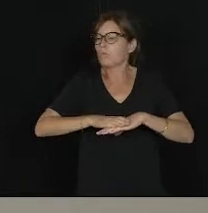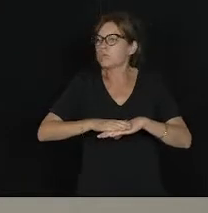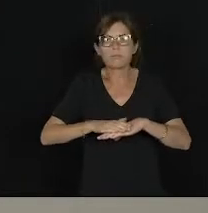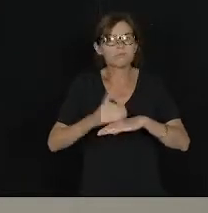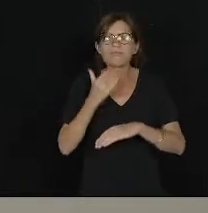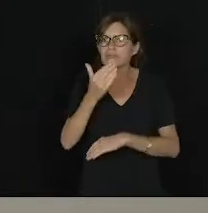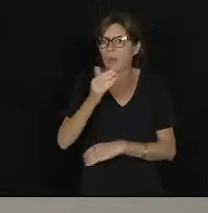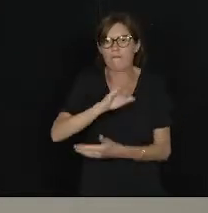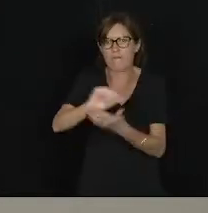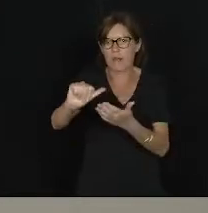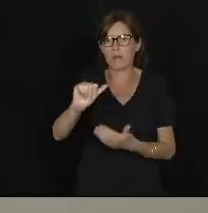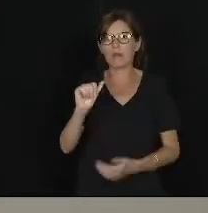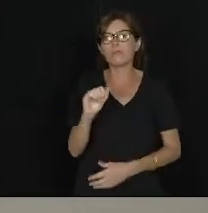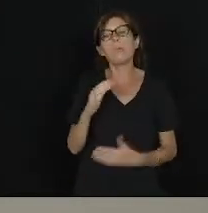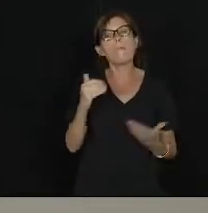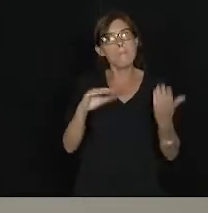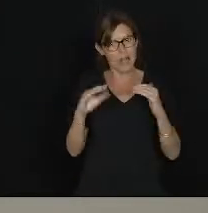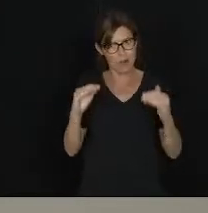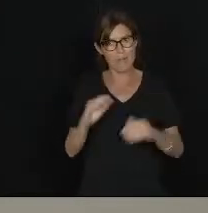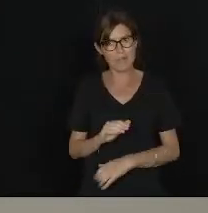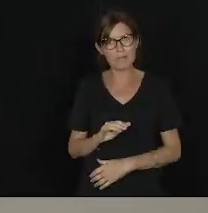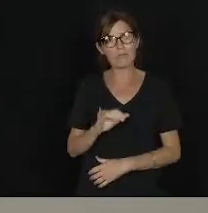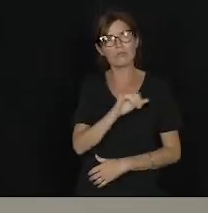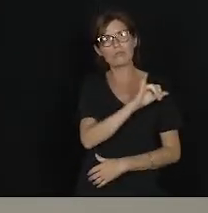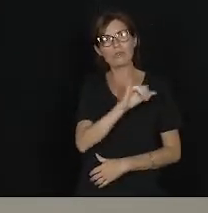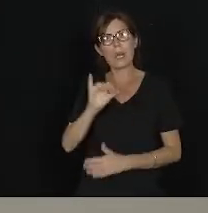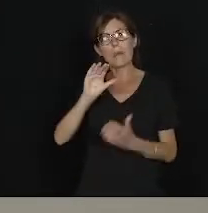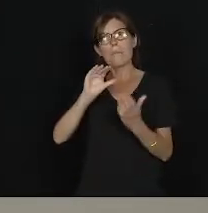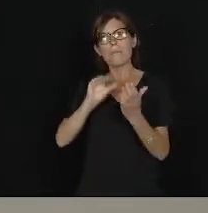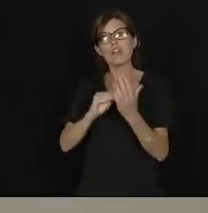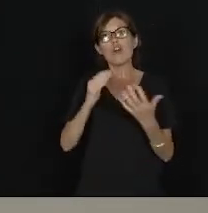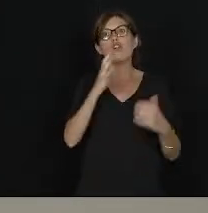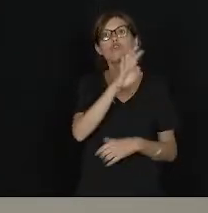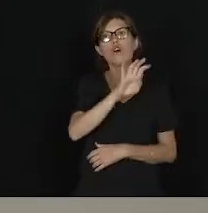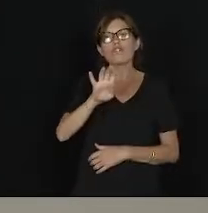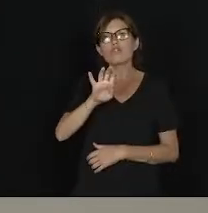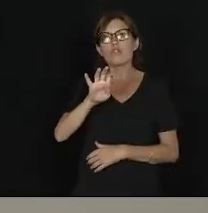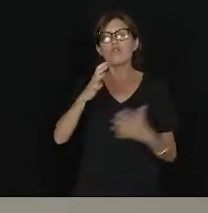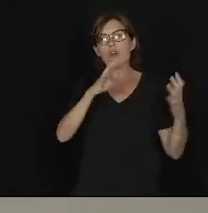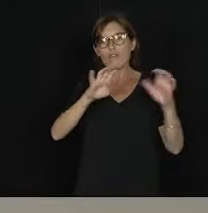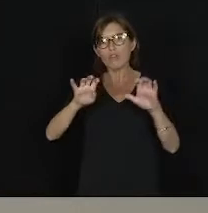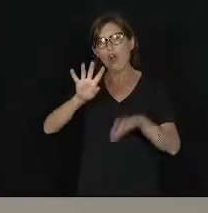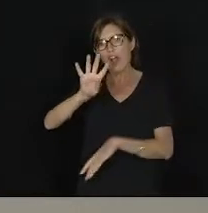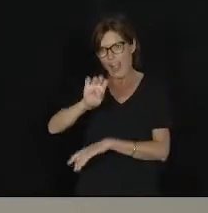jusqu'en 1939, jusqu'en 1941, les plans dont nous sommes en train de parler sont une sorte